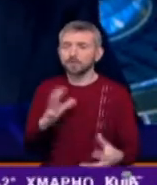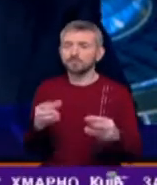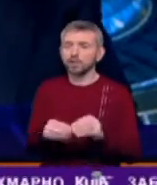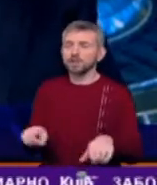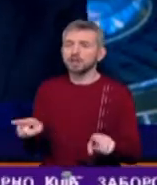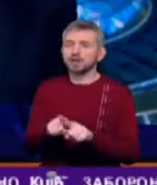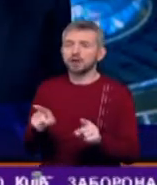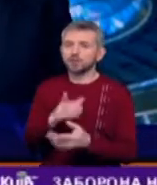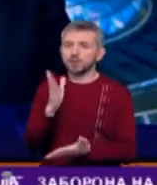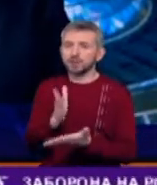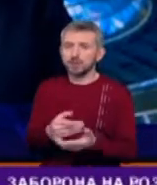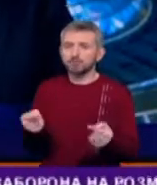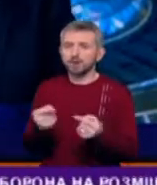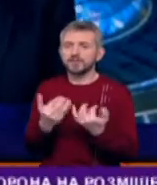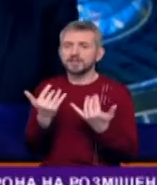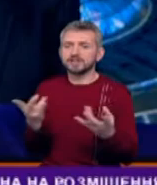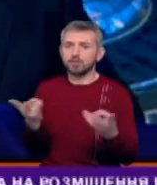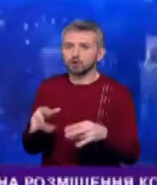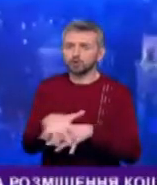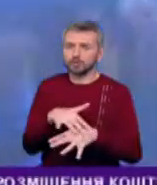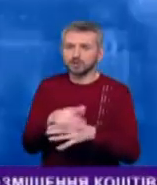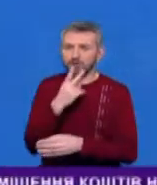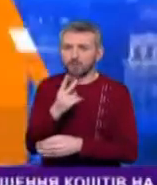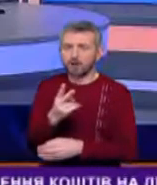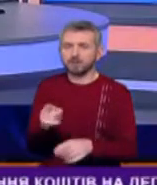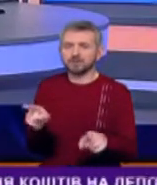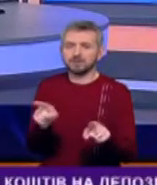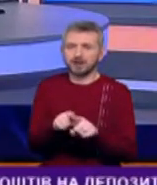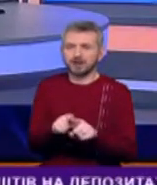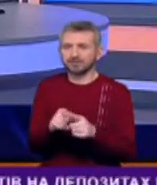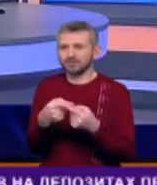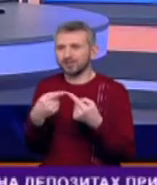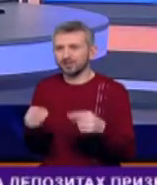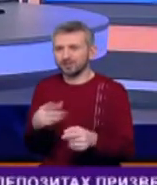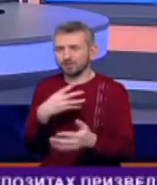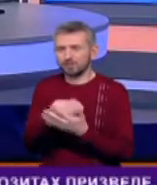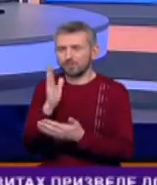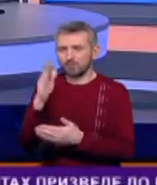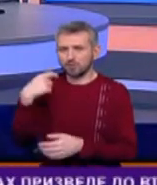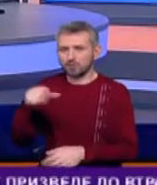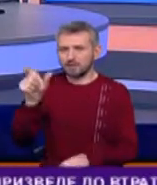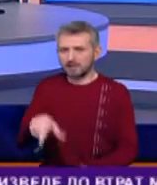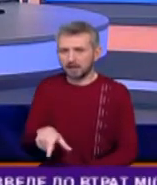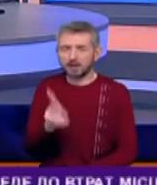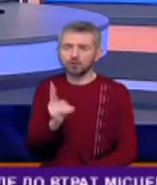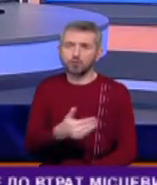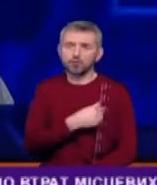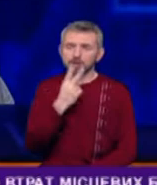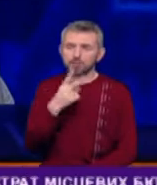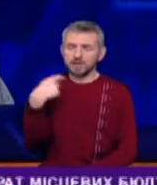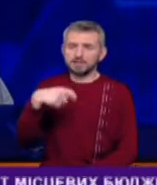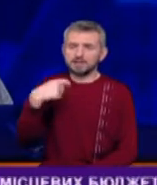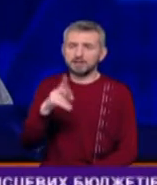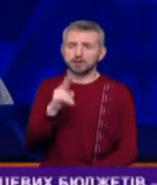Що є певні запити у суспільства побачити того таким чи іншим свого майбутнього президента. Хтось хоче побачити президента,